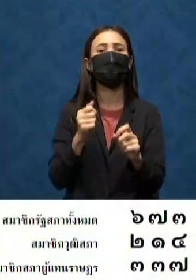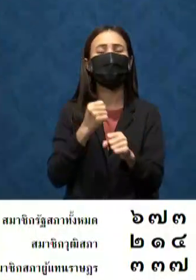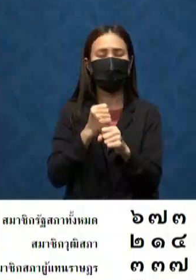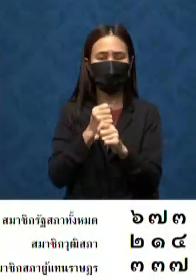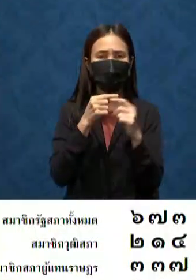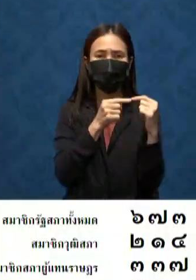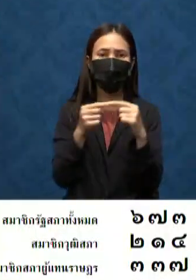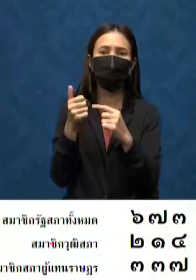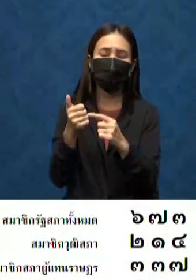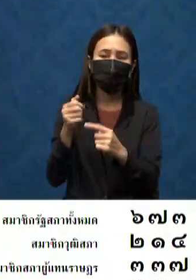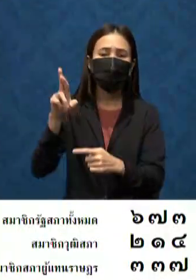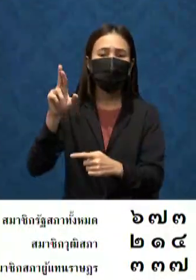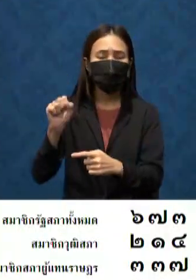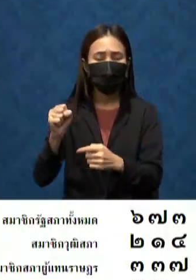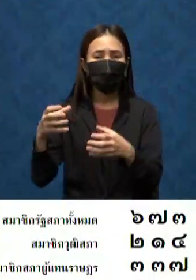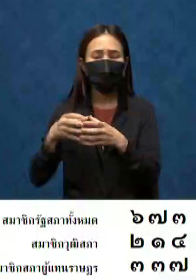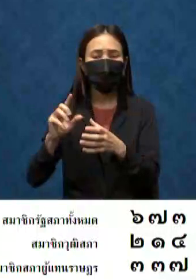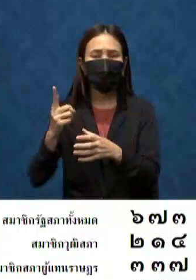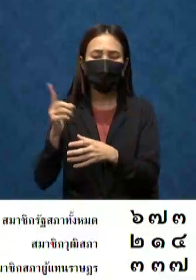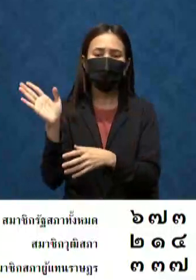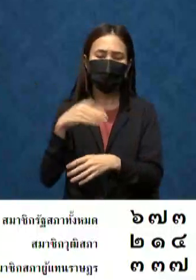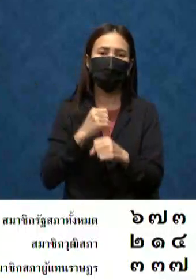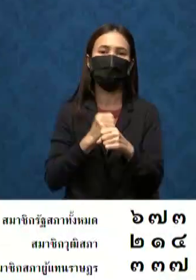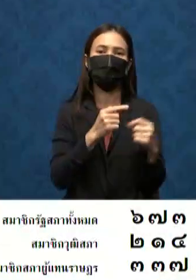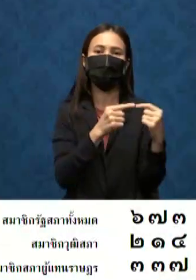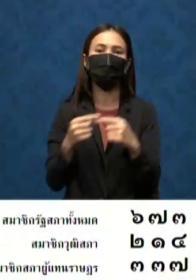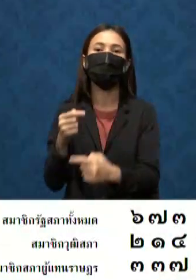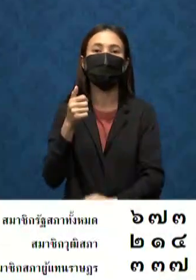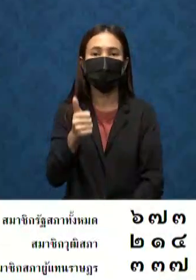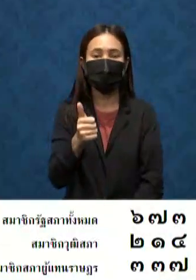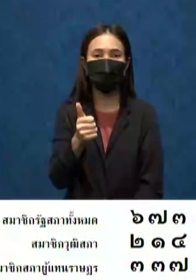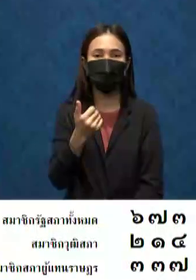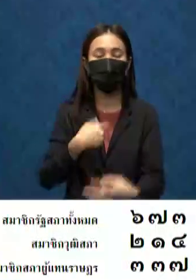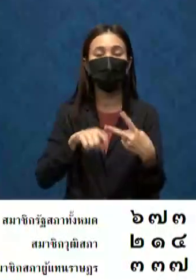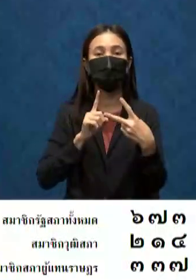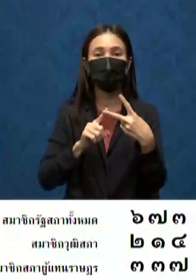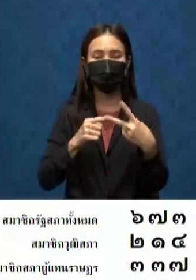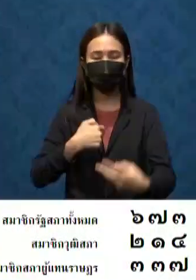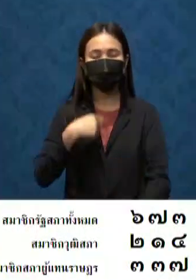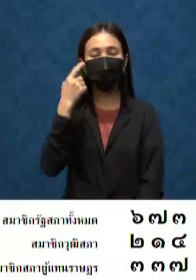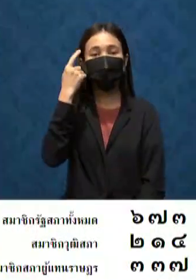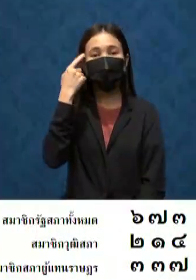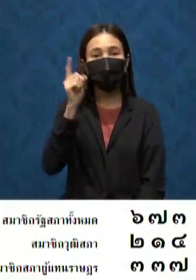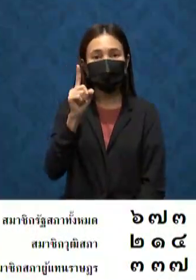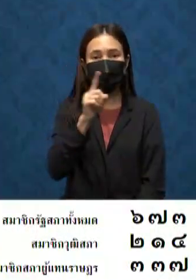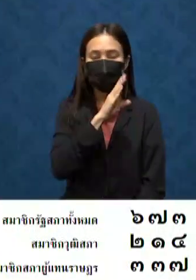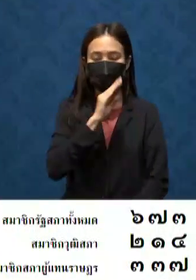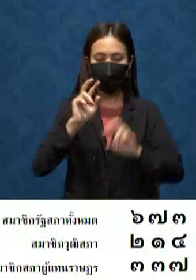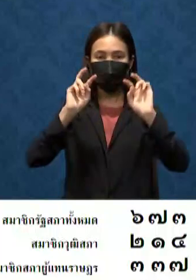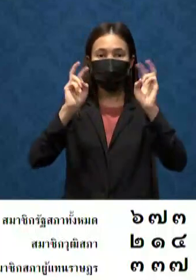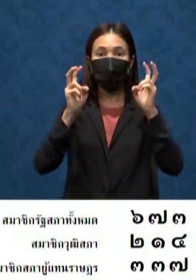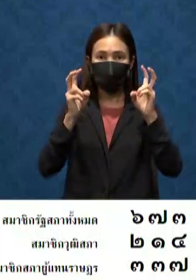ก็ยืนยันก็เดินหน้าต่อได้ครับอันนี้เป็นความเห็นต่างอันนั้นประการที่ 1ประการที่ 2ผมเห็นว่าเรื่องดังกล่าว